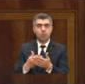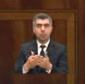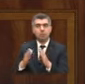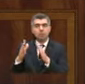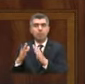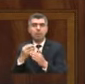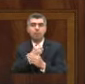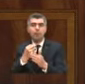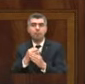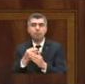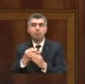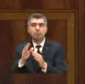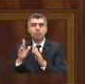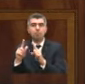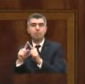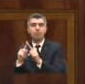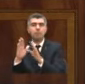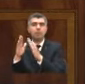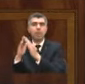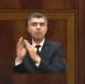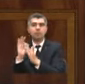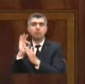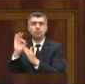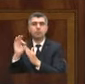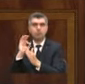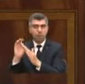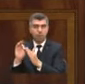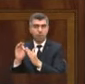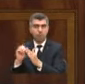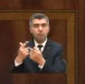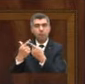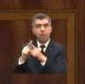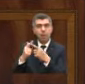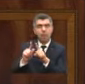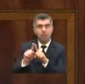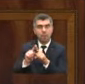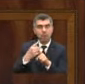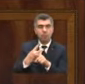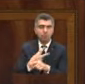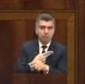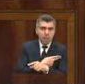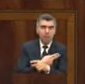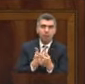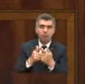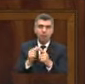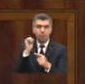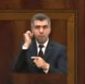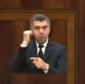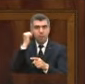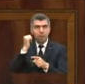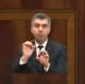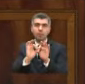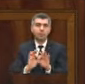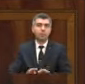قرار يؤثر سلبا على تغطية الحاجيات من التخصصات الطبية في المستشفيات العمومية. لا يجب على